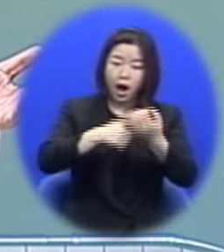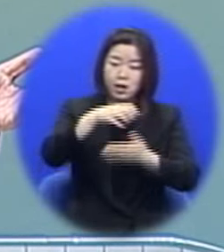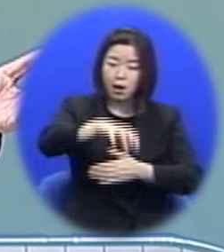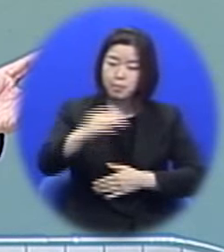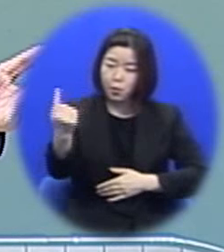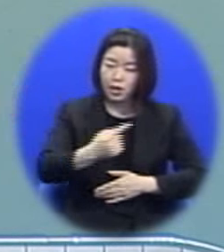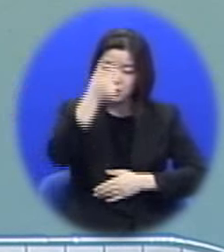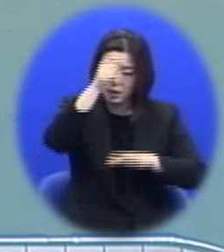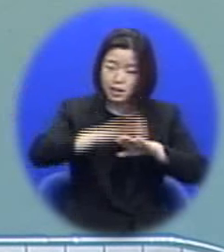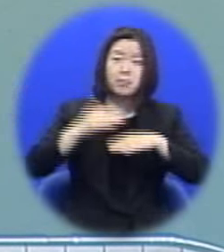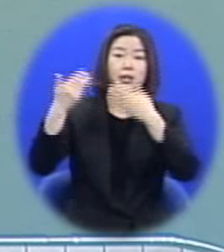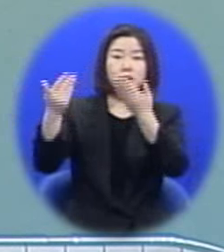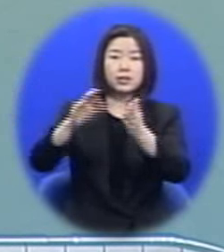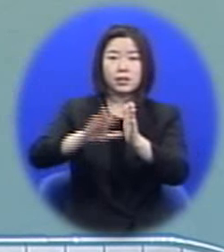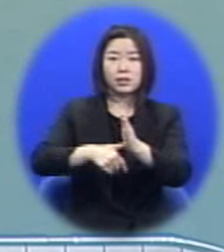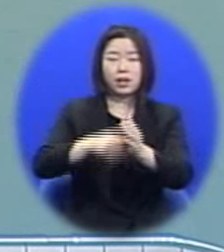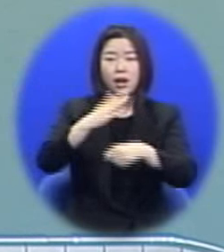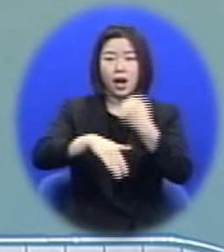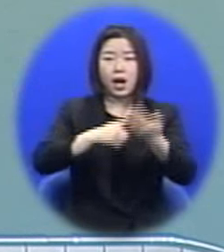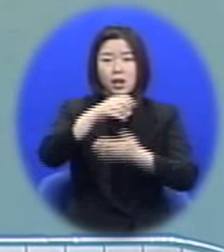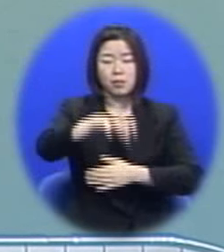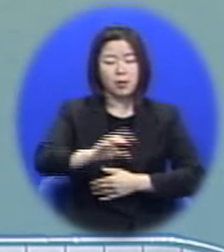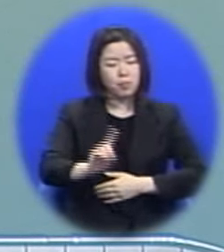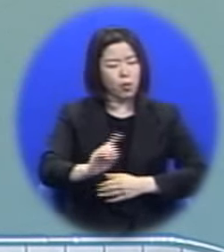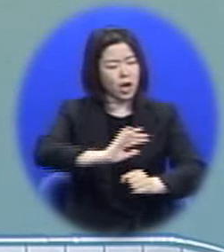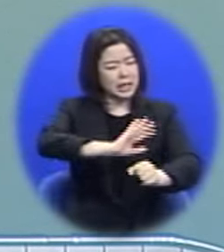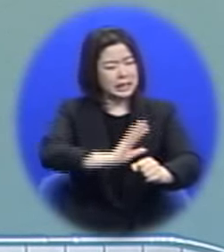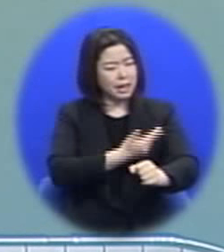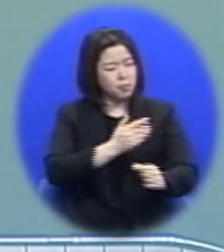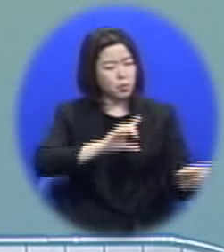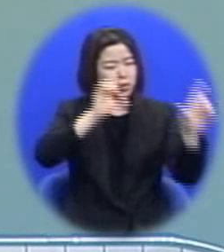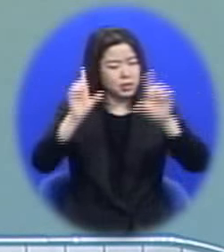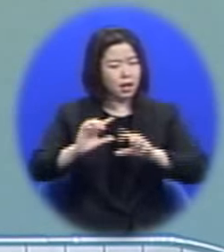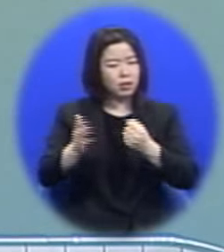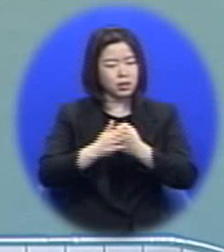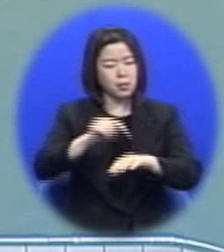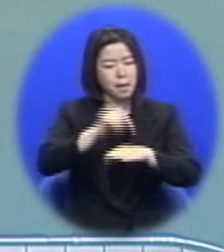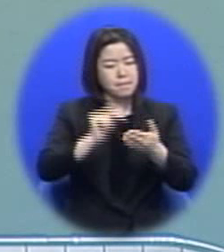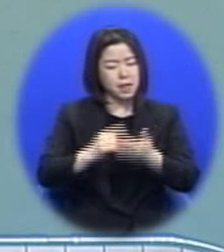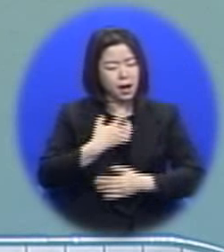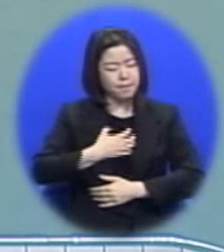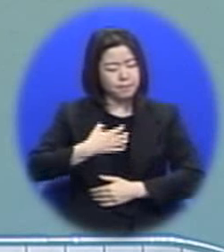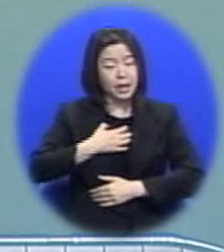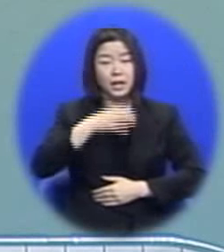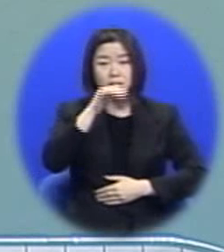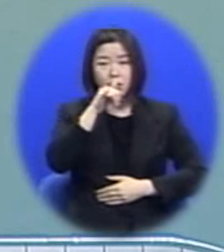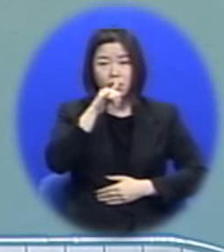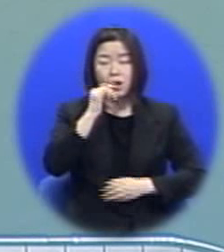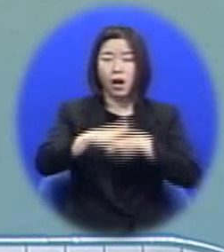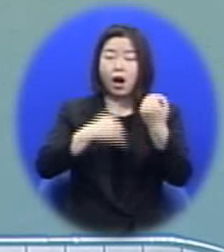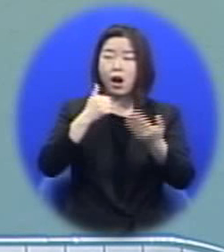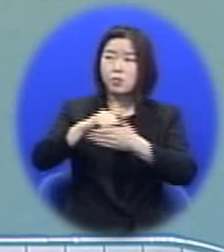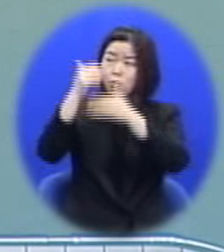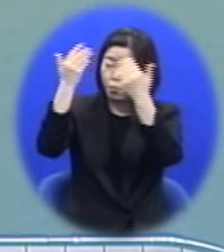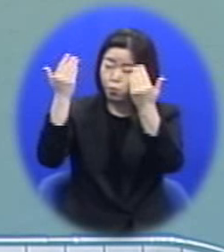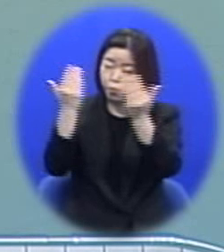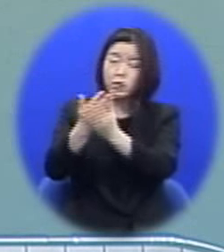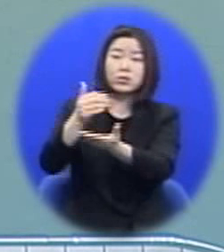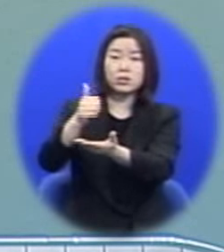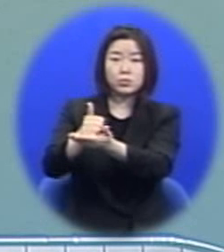때 우리는 하나님 앞에 뭔가 잘못 살았던 것 때문에 마음이 괴롭습니다. 하나님은 완전하신